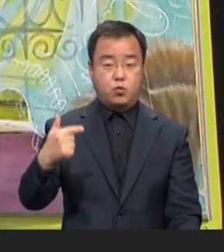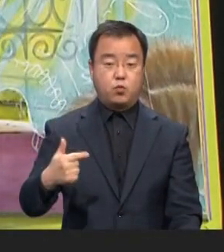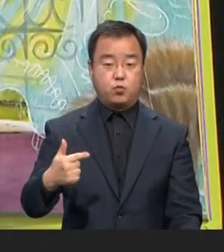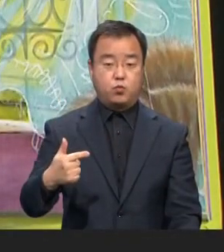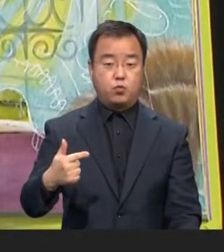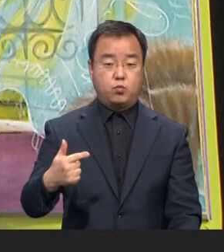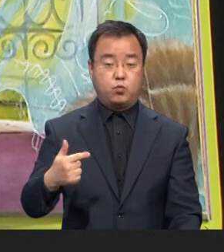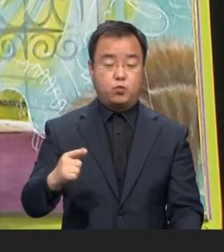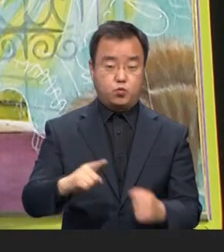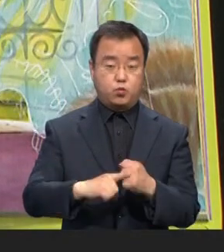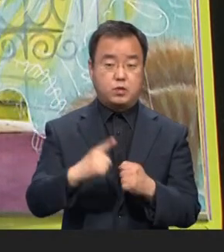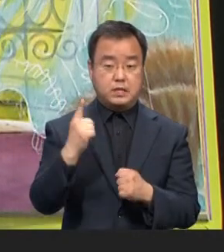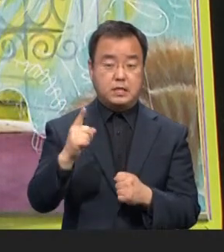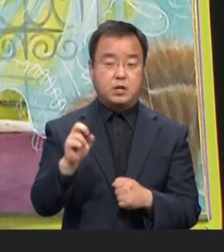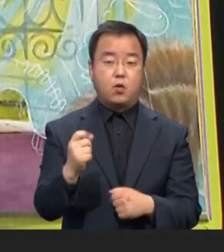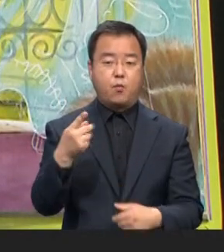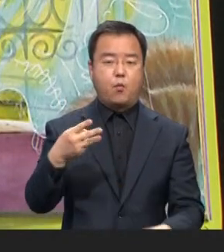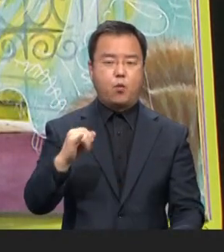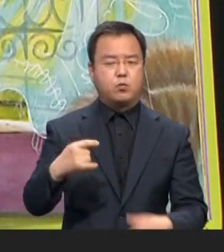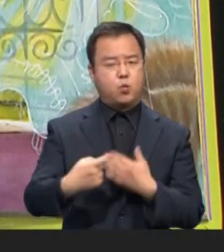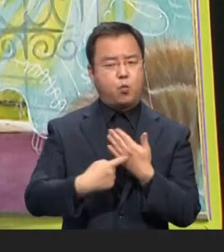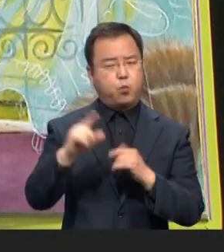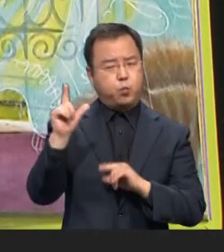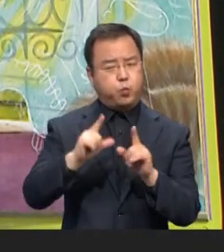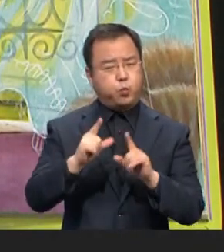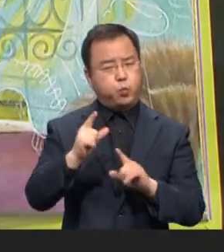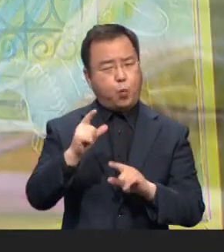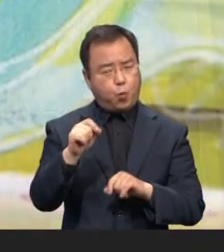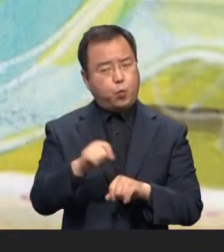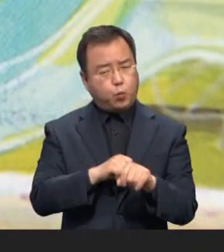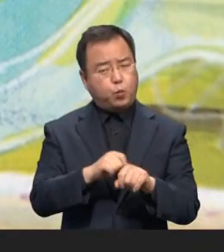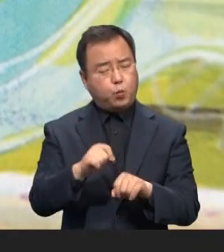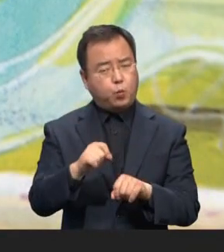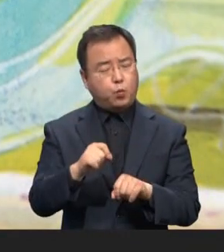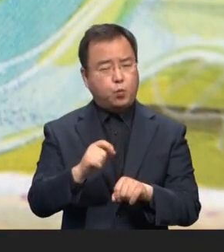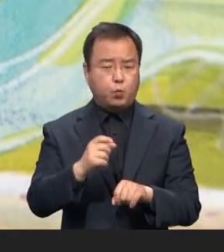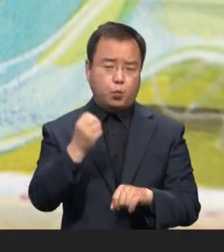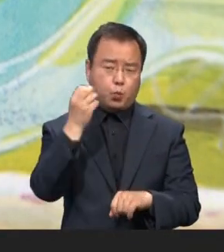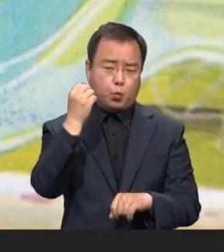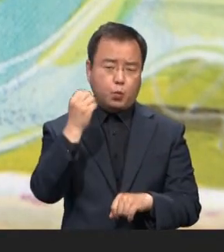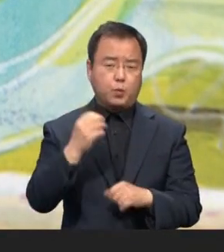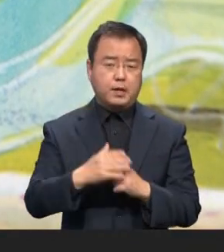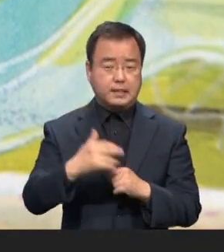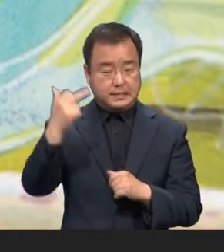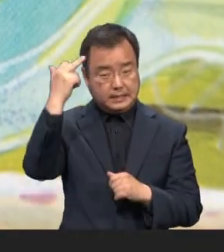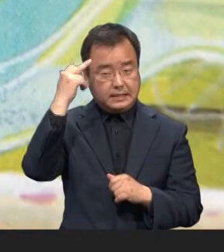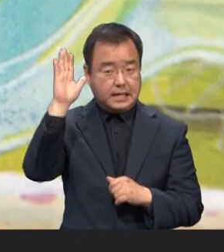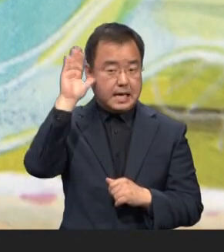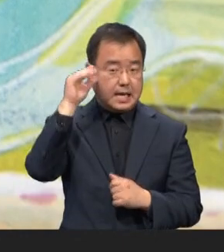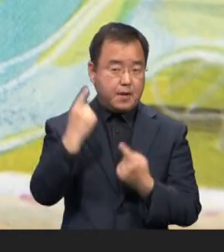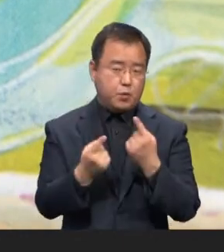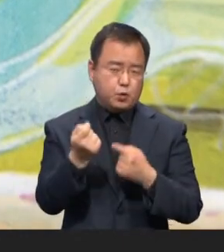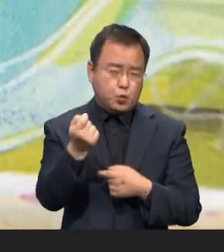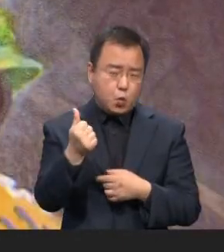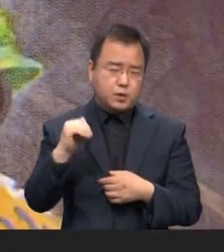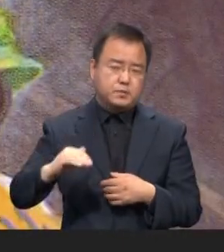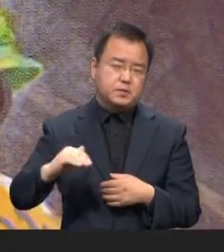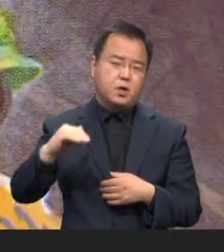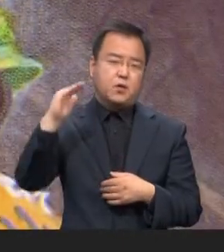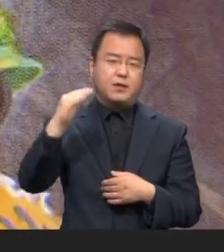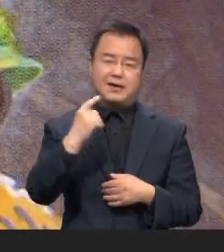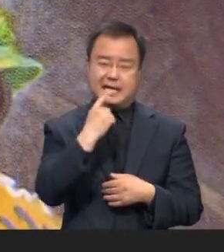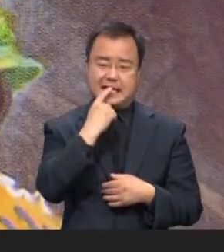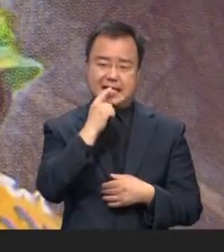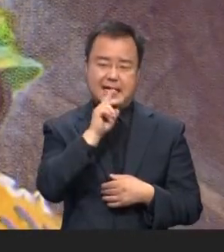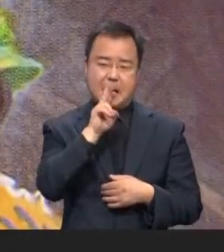초등학교 1학년 몰리는 외모가 유별납니다. 키는 강아지보다 조금 더 크고 앞니는